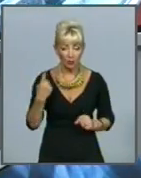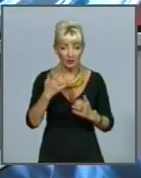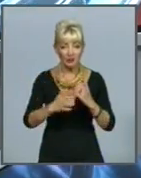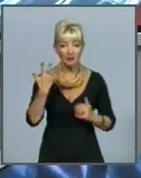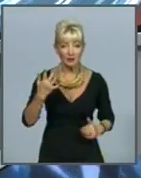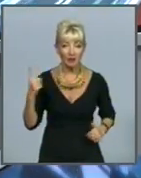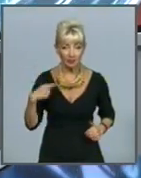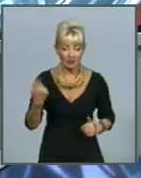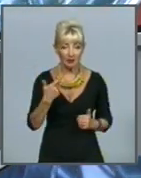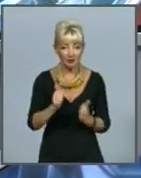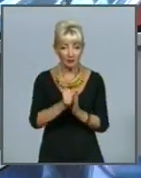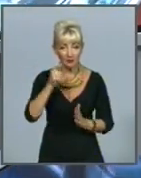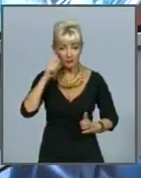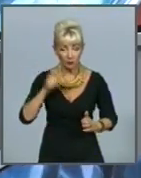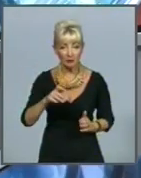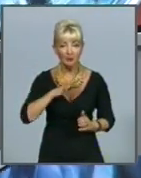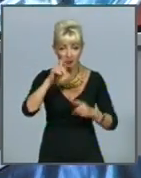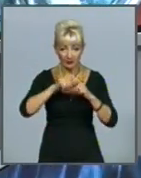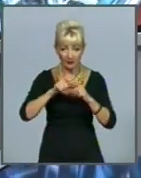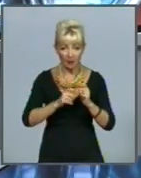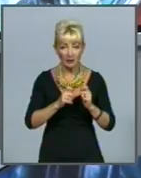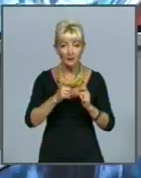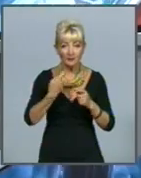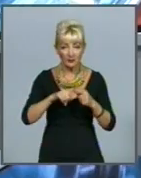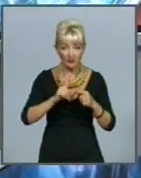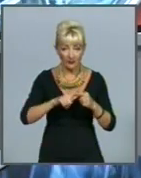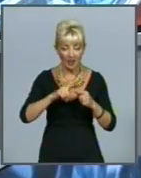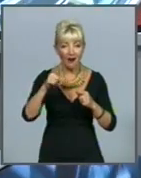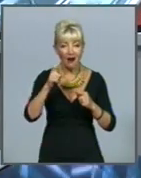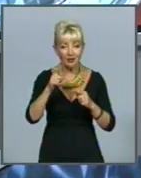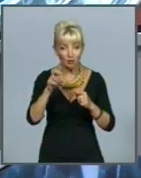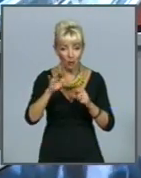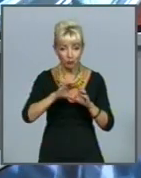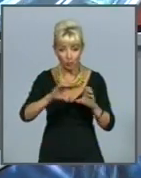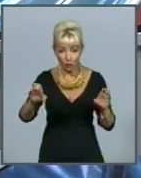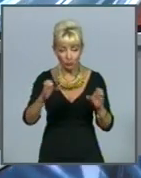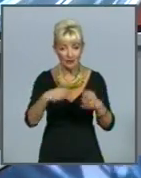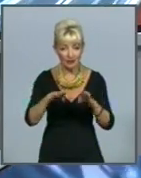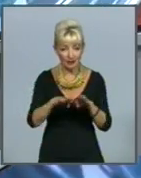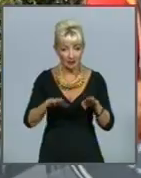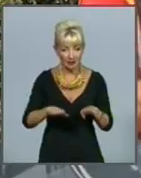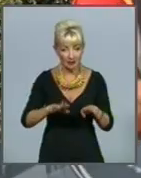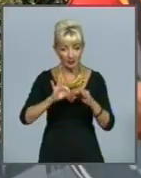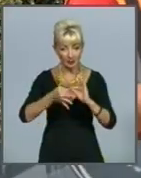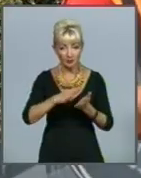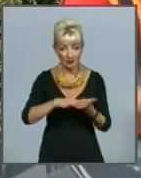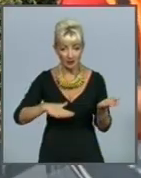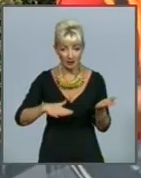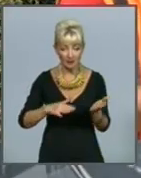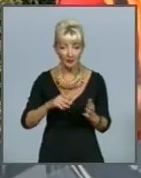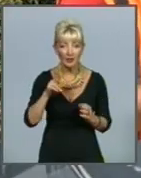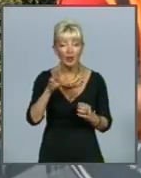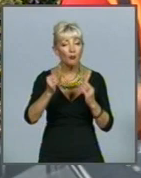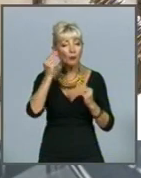в Україні було перевірено поведінку водню в газопроводах закритих тестових майданчиків. Подробиці далі у сюжеті. За